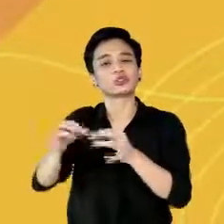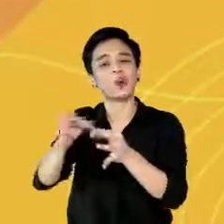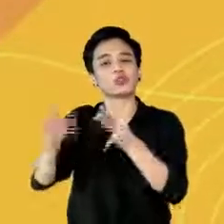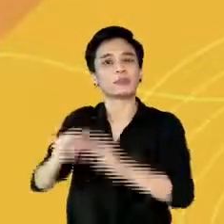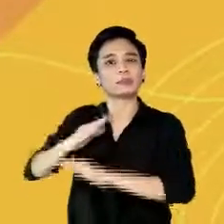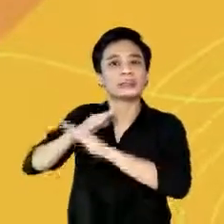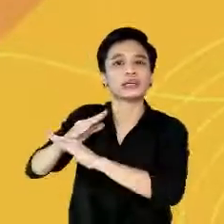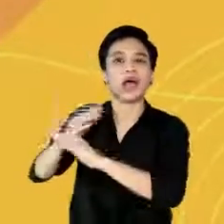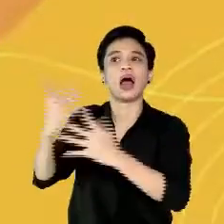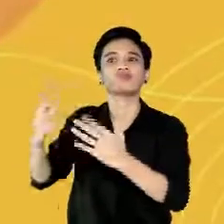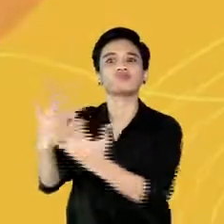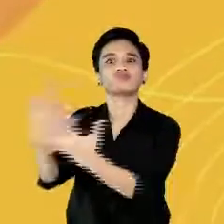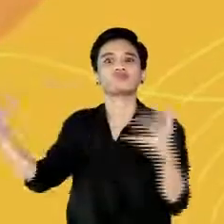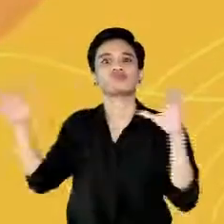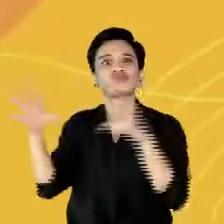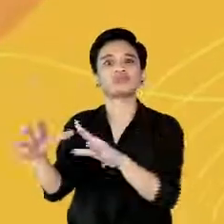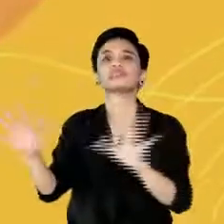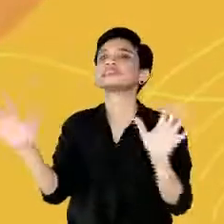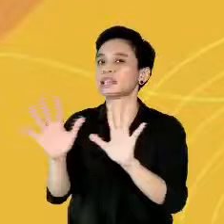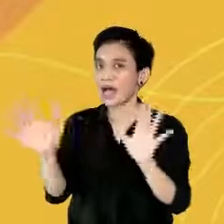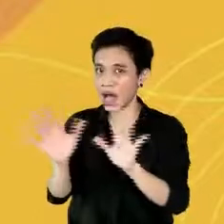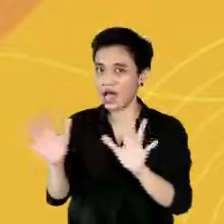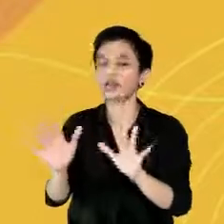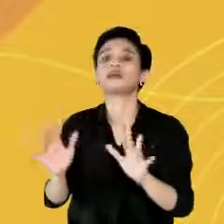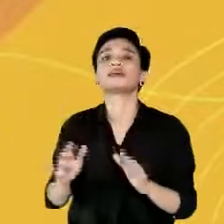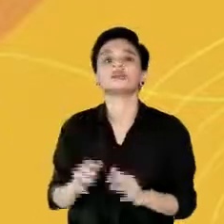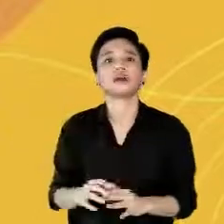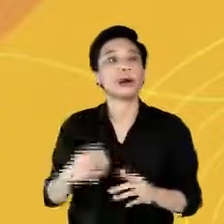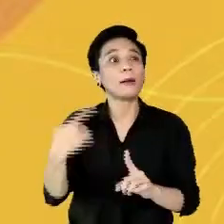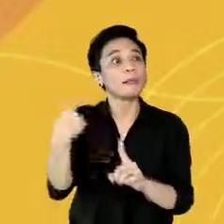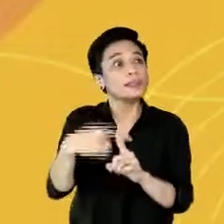lebih banyak pengangguran